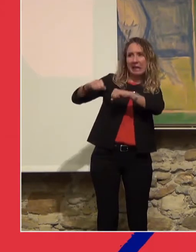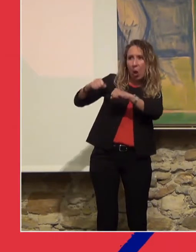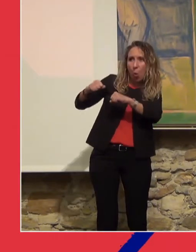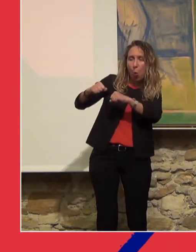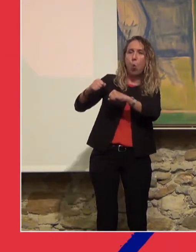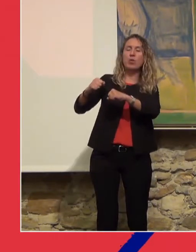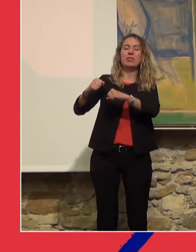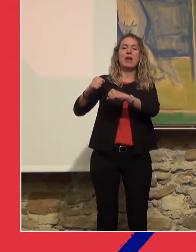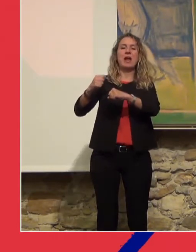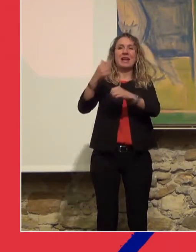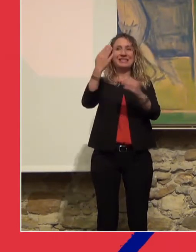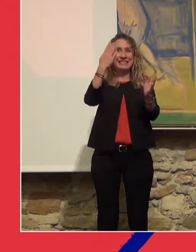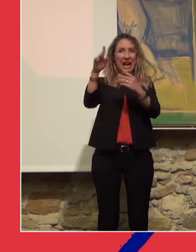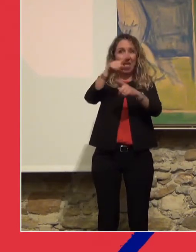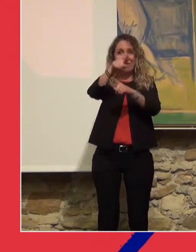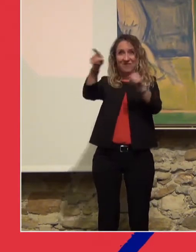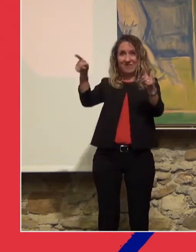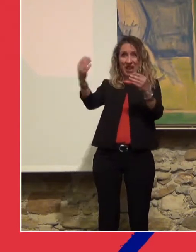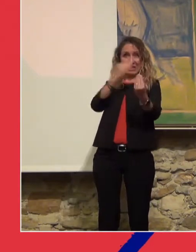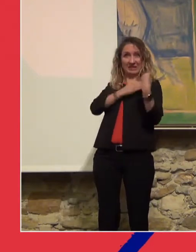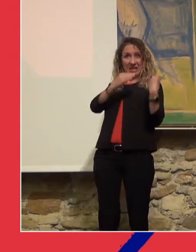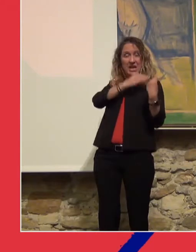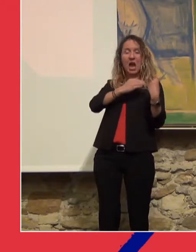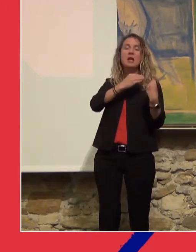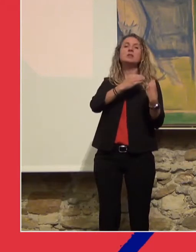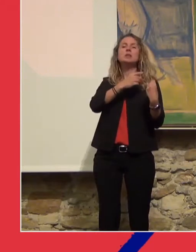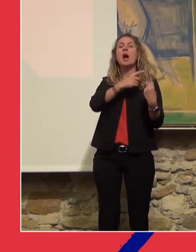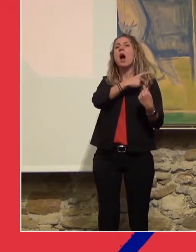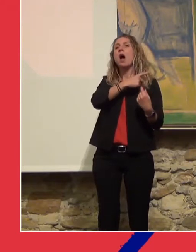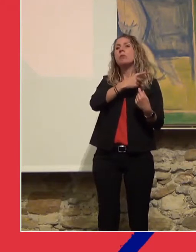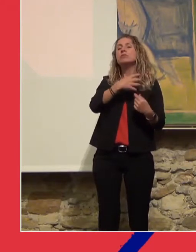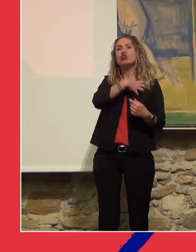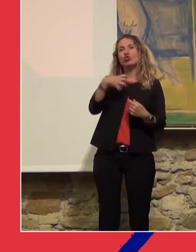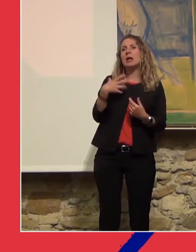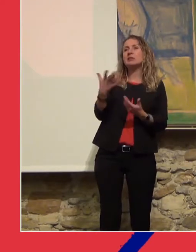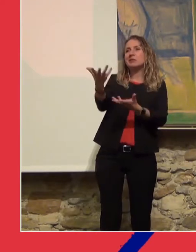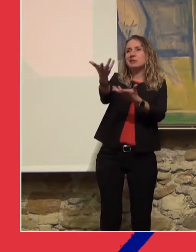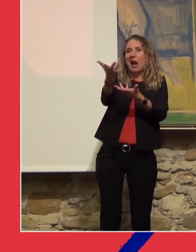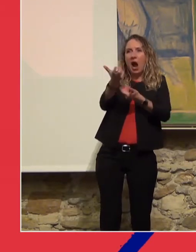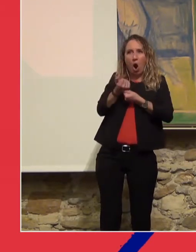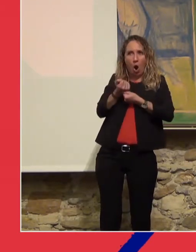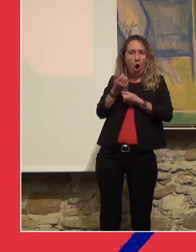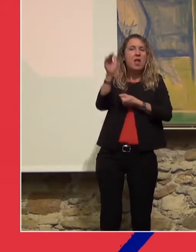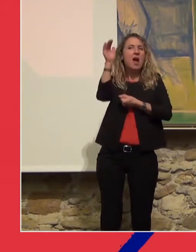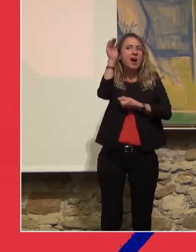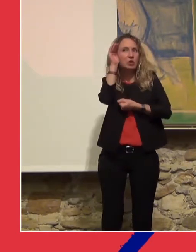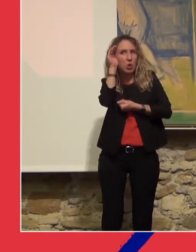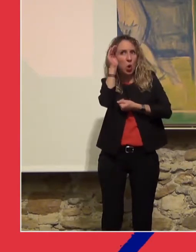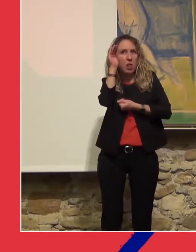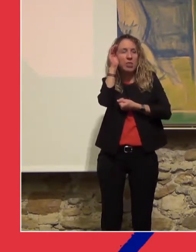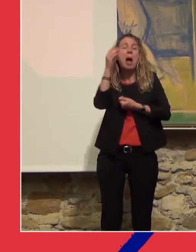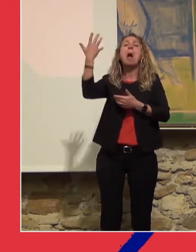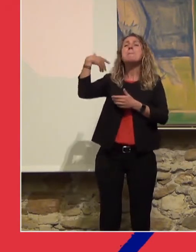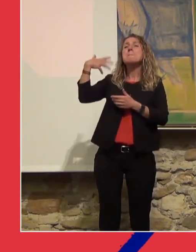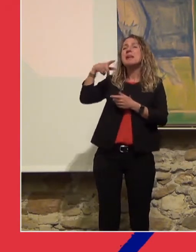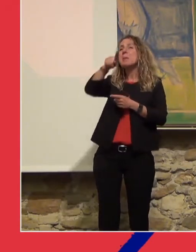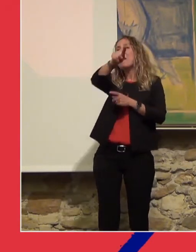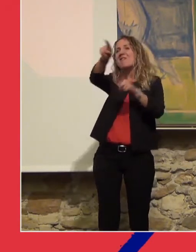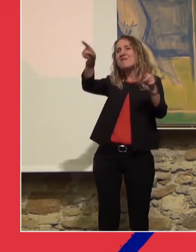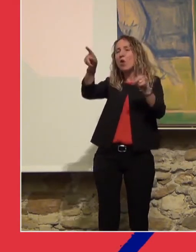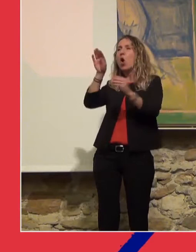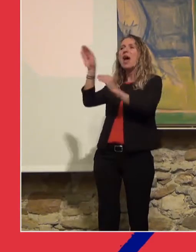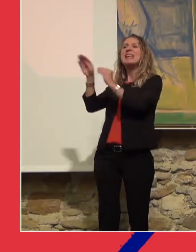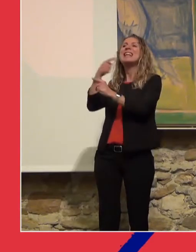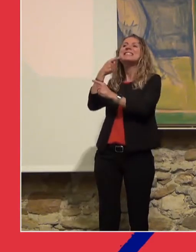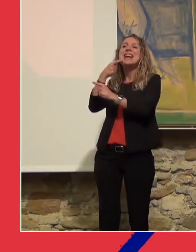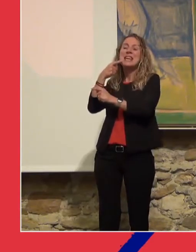appannaggio soprattutto della religione. Pensiamo a quanto tutti noi siamo in attesa di un vaccino